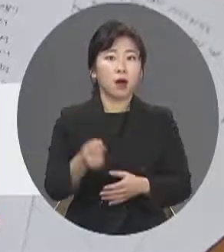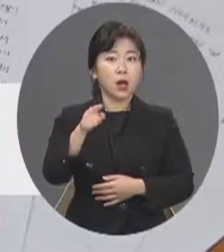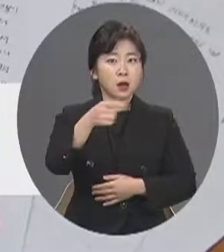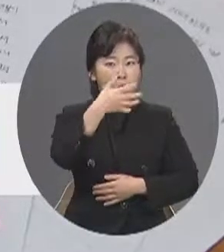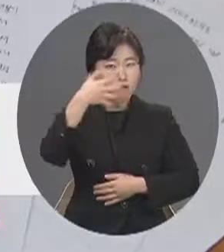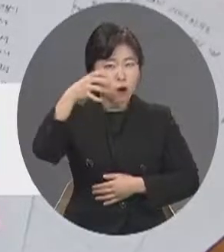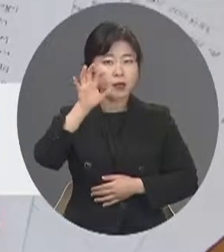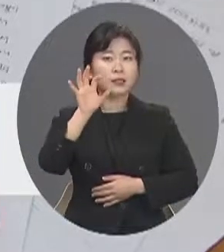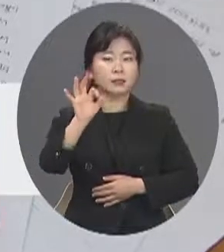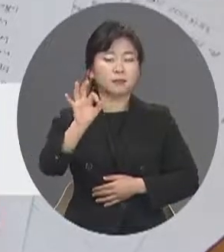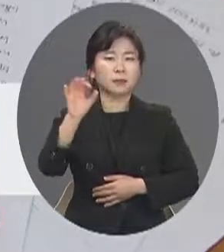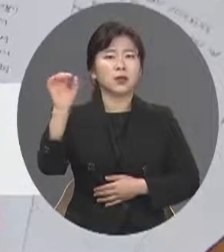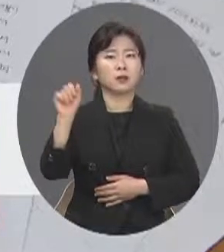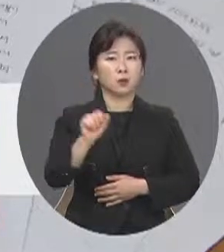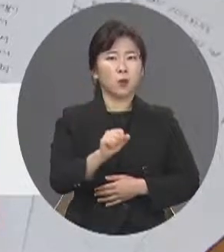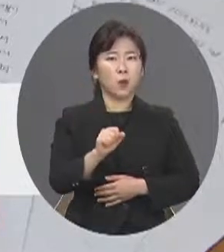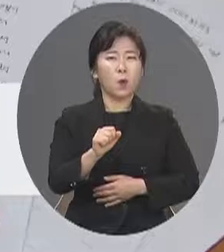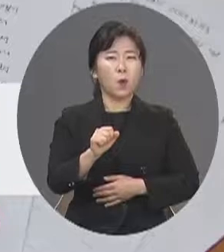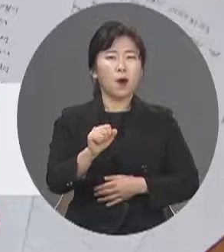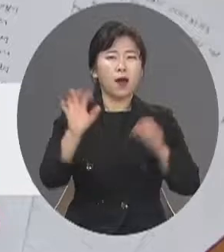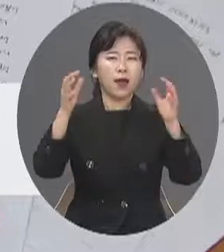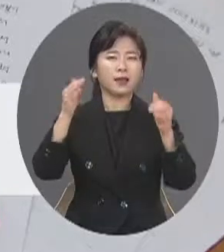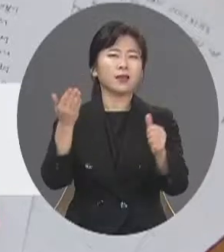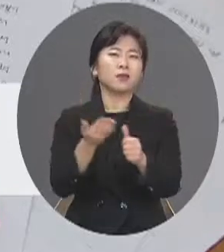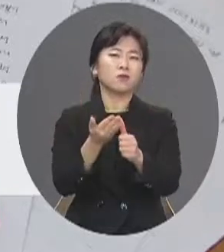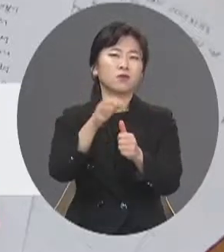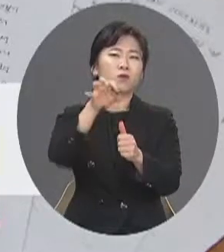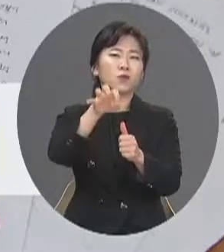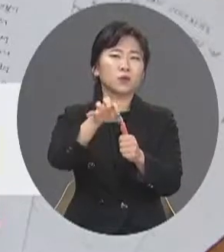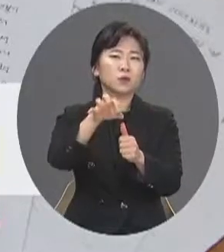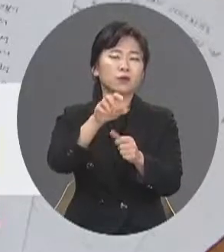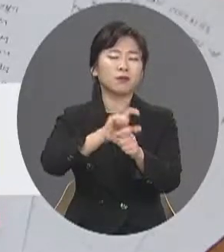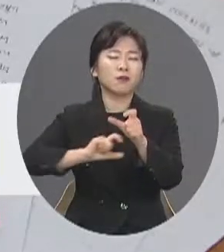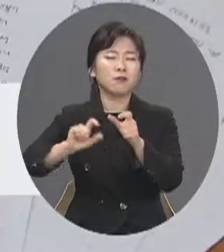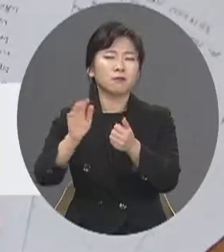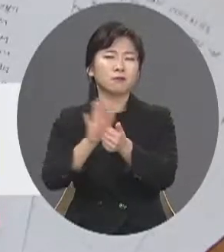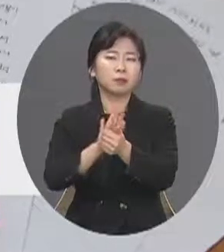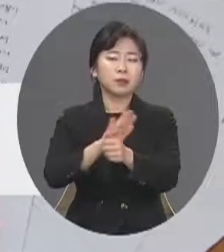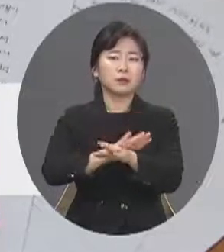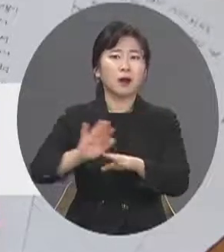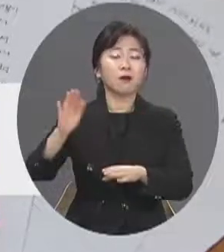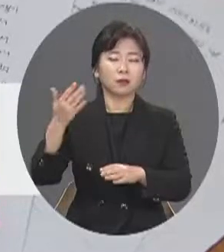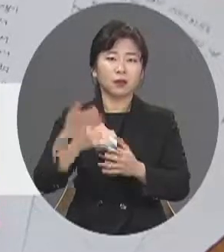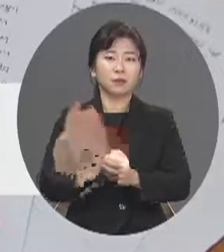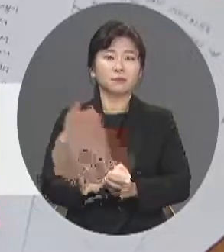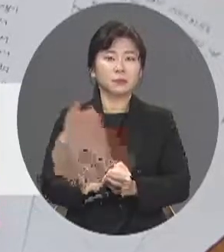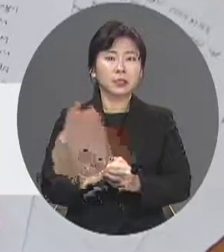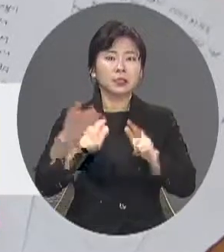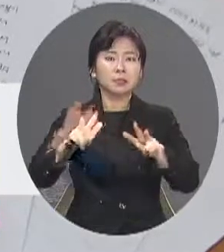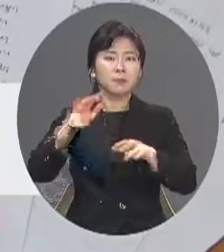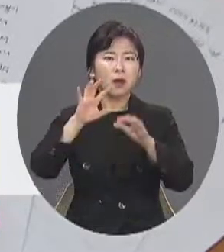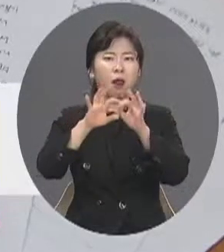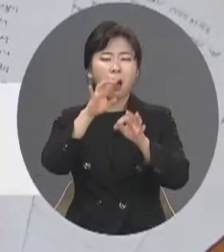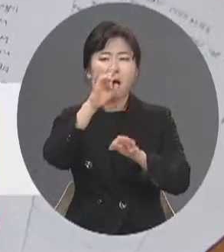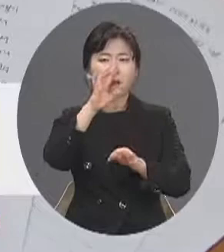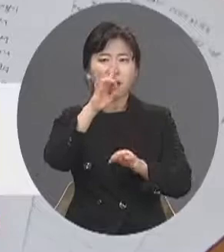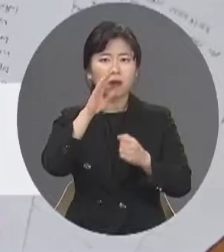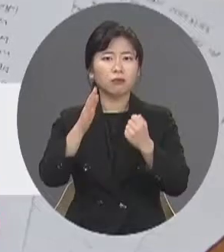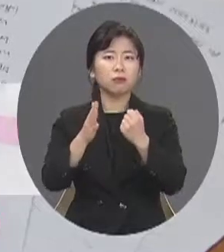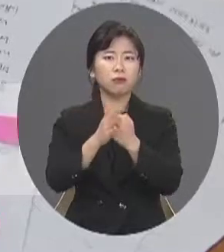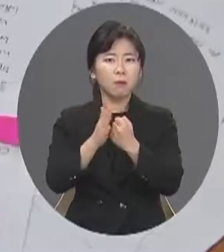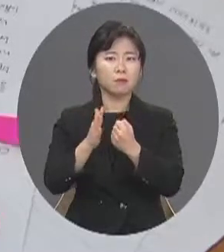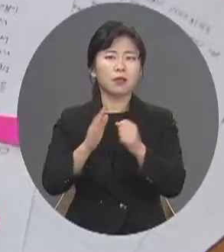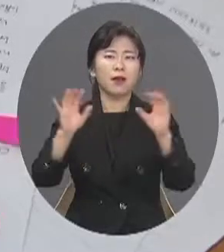보육원에 있는 아이들이 조금 더 쾌적한 환경에서 지내게 되었습니다 이제 연락이 닿지 않는 기부 자에게 보육원